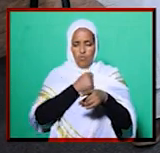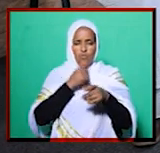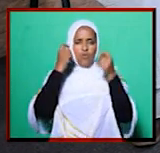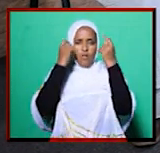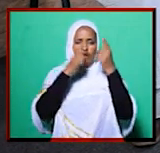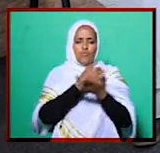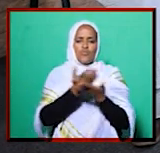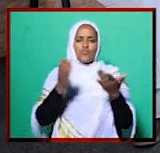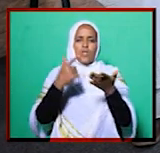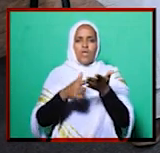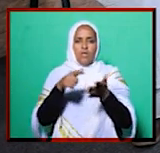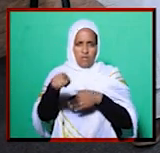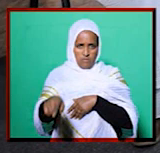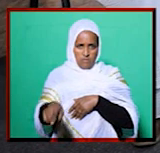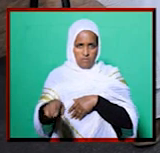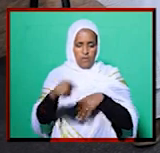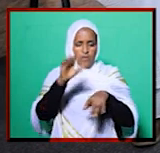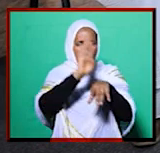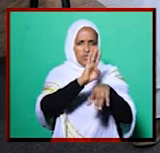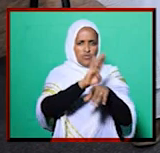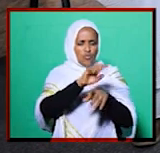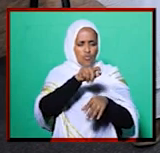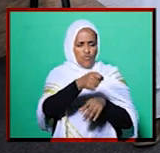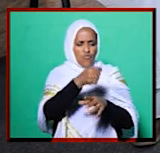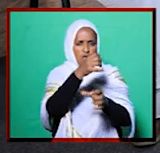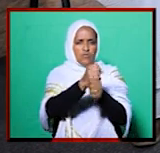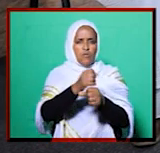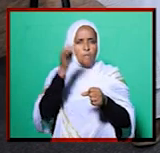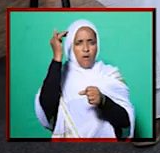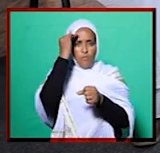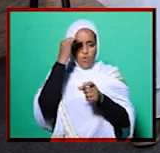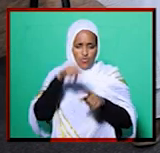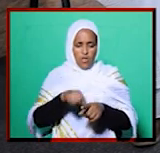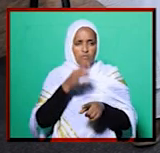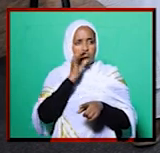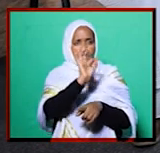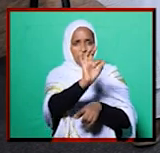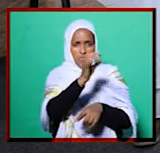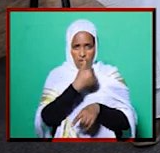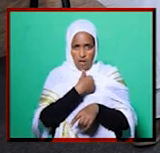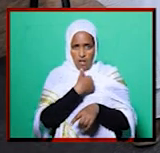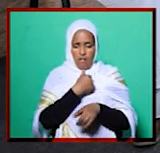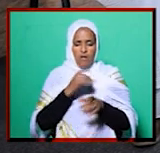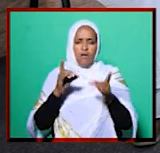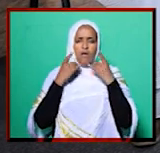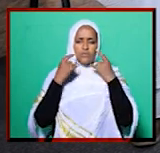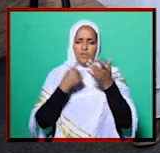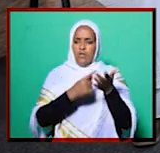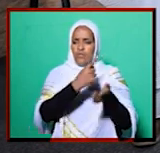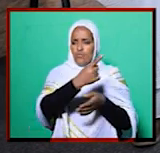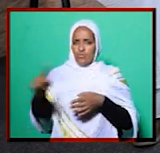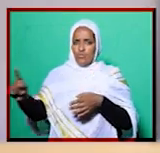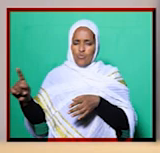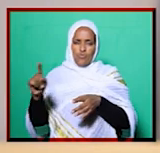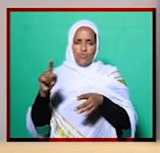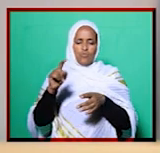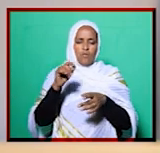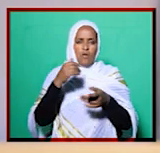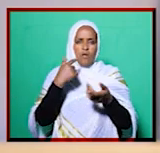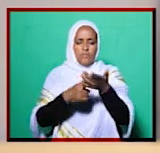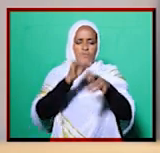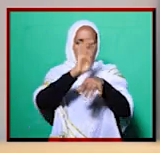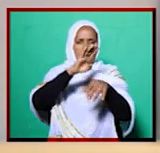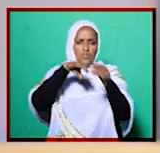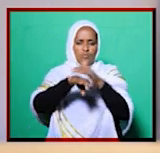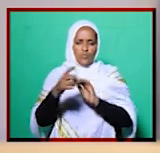ህብረተሰቡም ያልተረዳው አማኙም ያልተረዳው ጉዳይ ይሄ ነው የቤተክርስቲያንቷን ቁልፍ ያዘው ጳጳሱን ዛሬ ከሰደበ ካህኑን